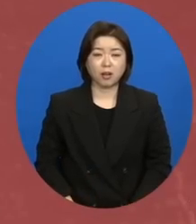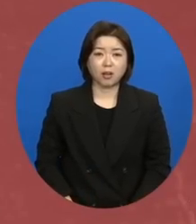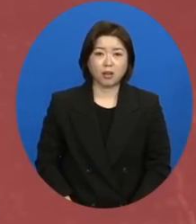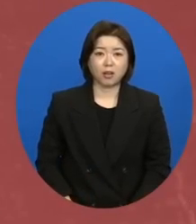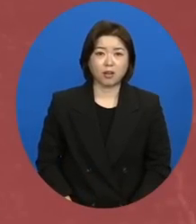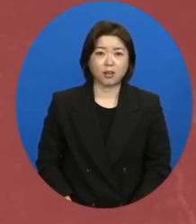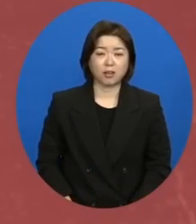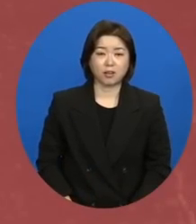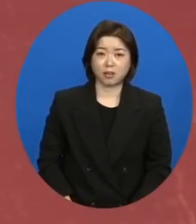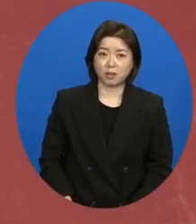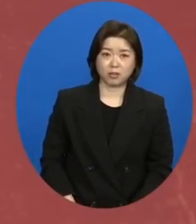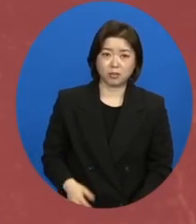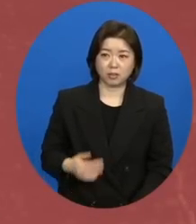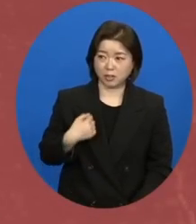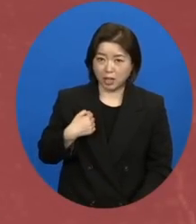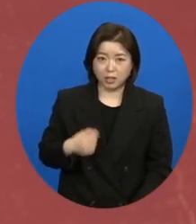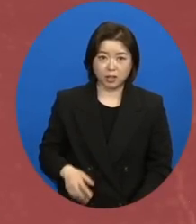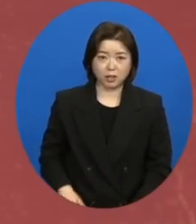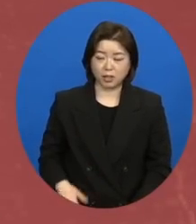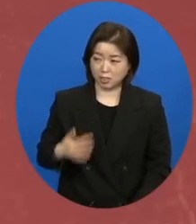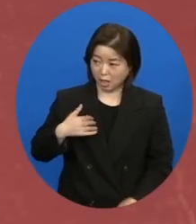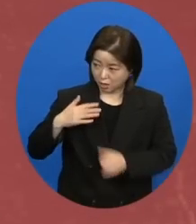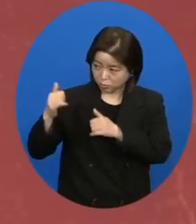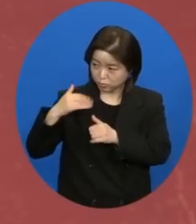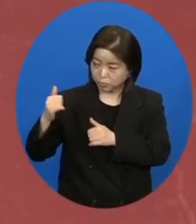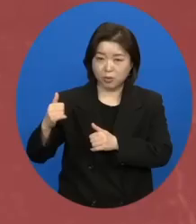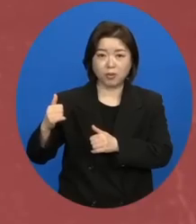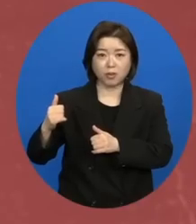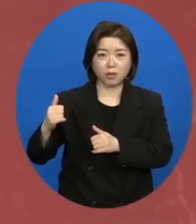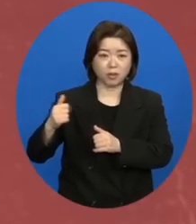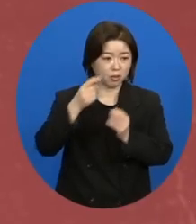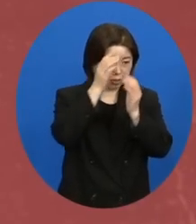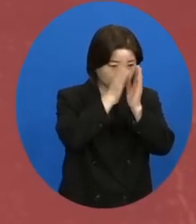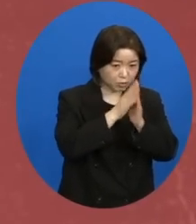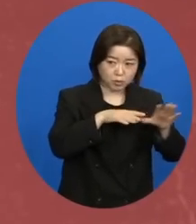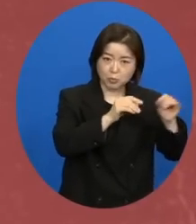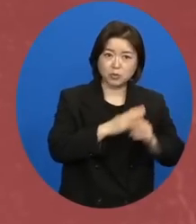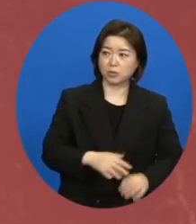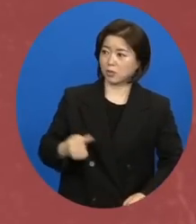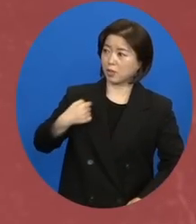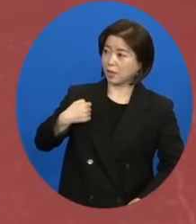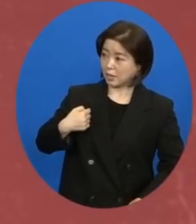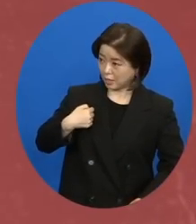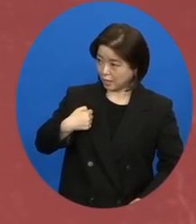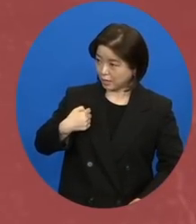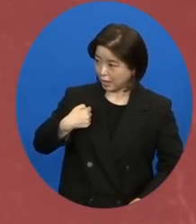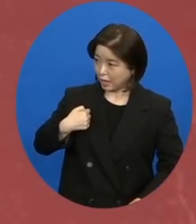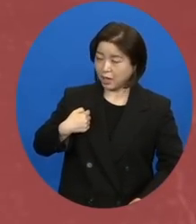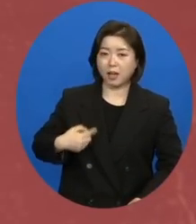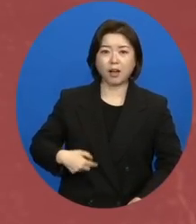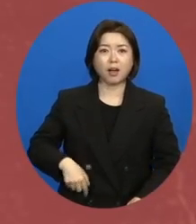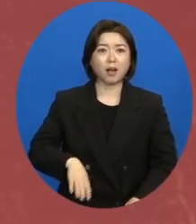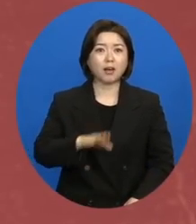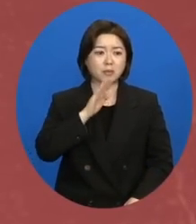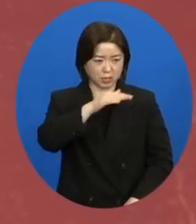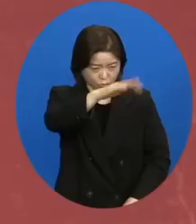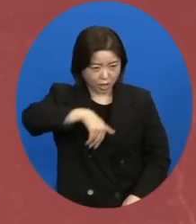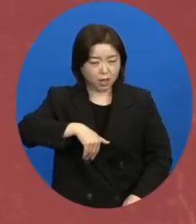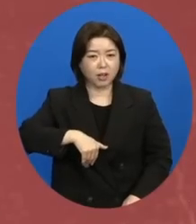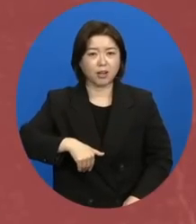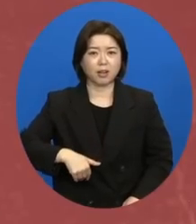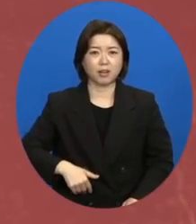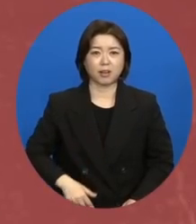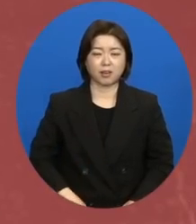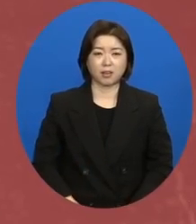내가 계속 나를 부르는 것 같아서 기도를 멈추고, 아, 절 바라는 겁니까? 그랬더니, 예, 아저씨 나와요